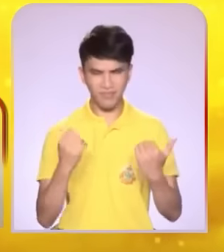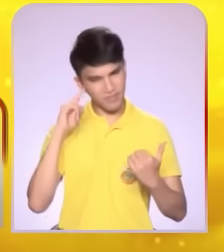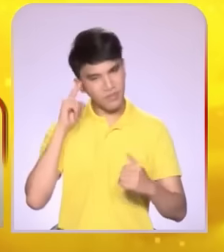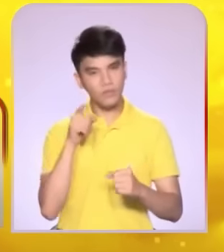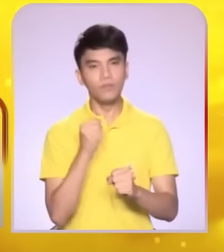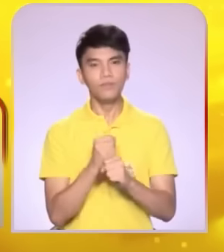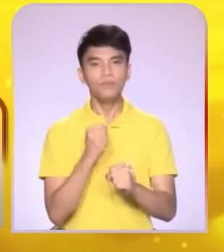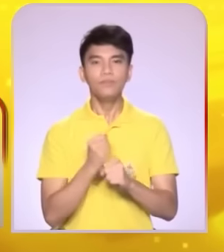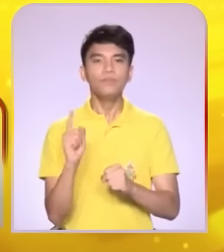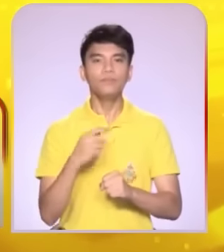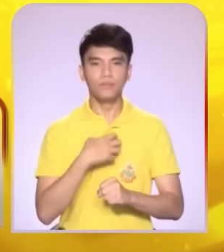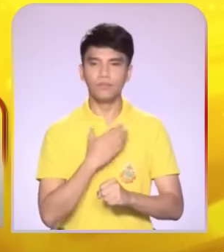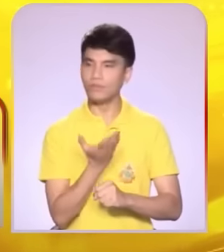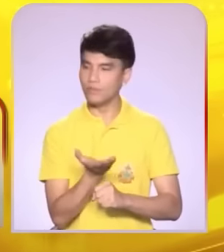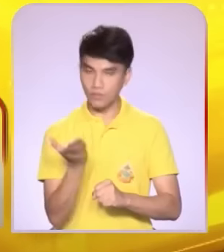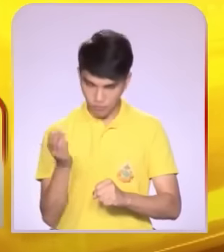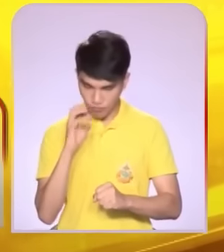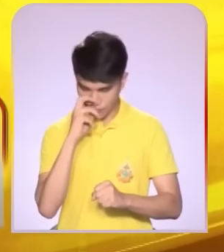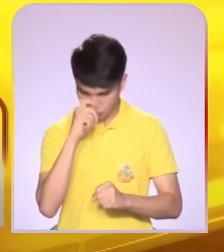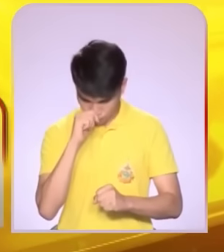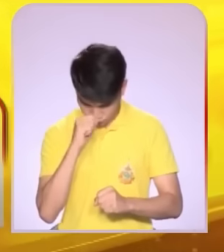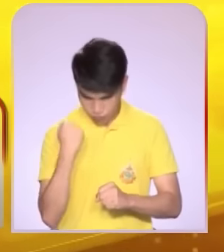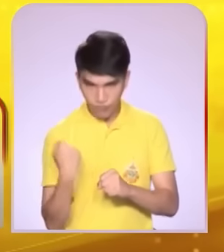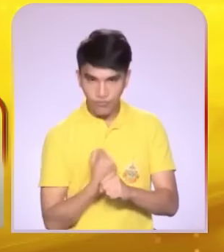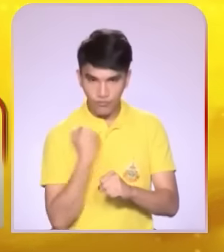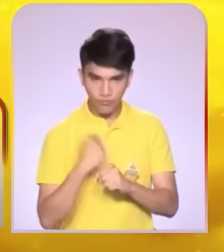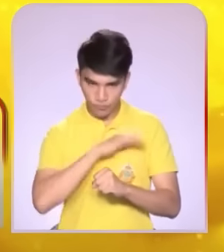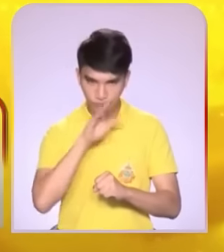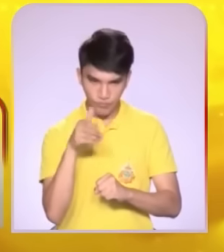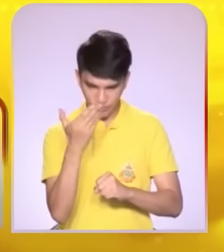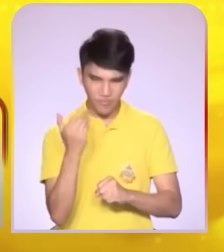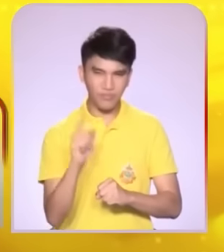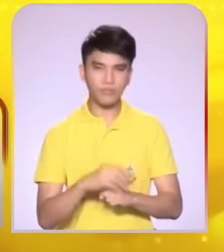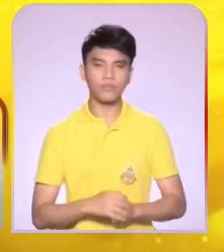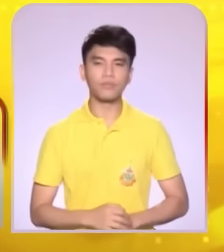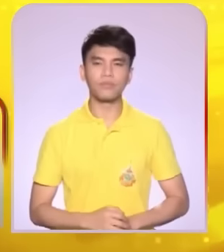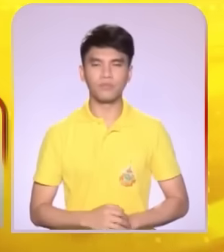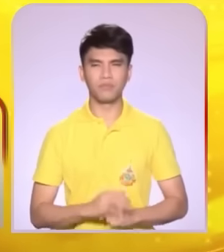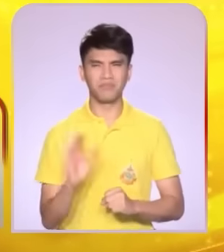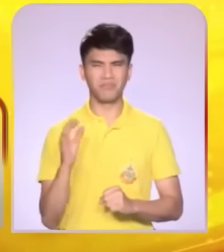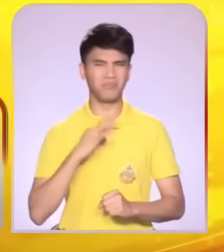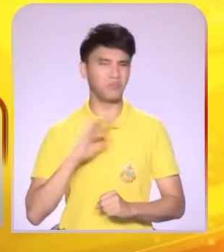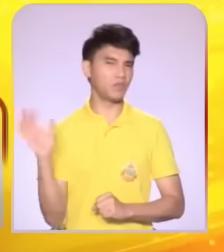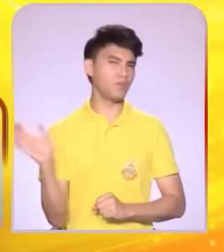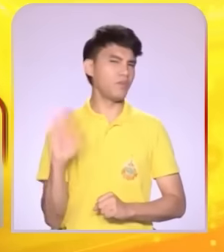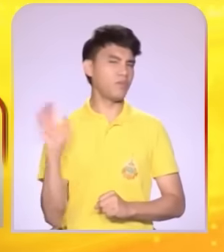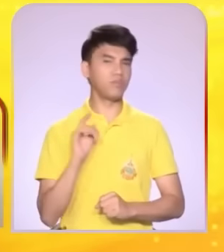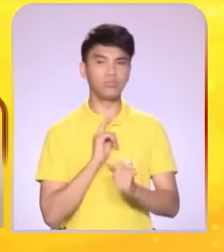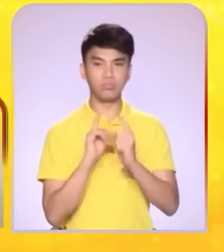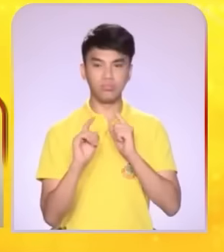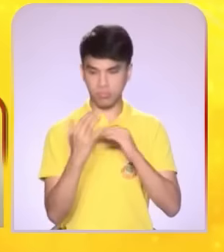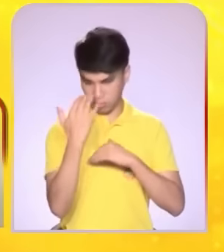าต้องทำอะไรและขอให้ครูอ้วนเนี่ยลองเข้าคอร์สออนไลน ์ สิ่งที่ครูอ้วนบอกว่าครูอ้วนไม่สบายใจในการสนทนาก็